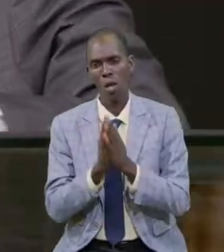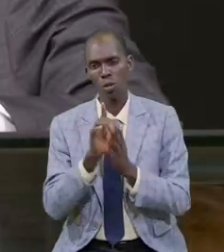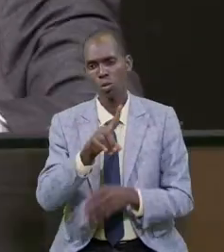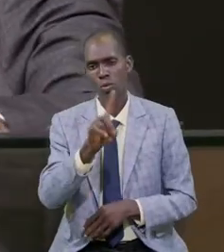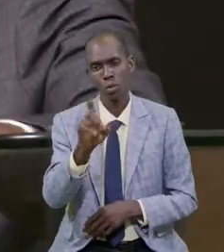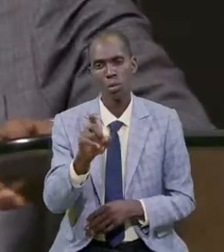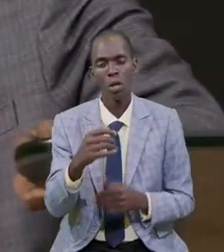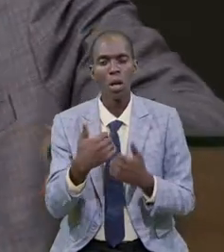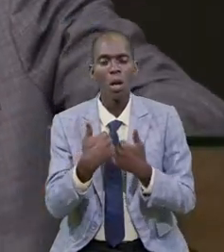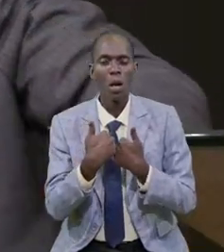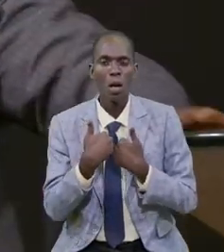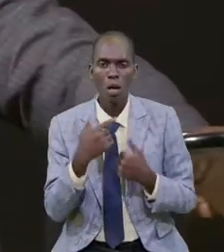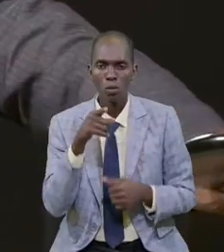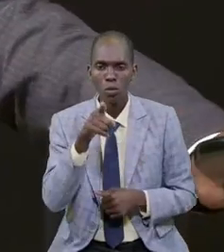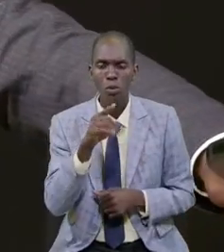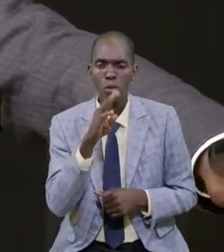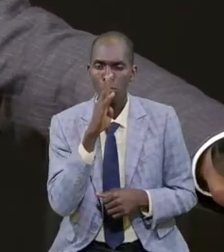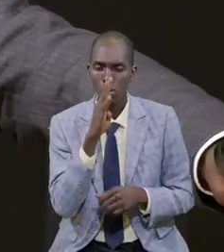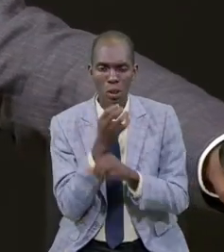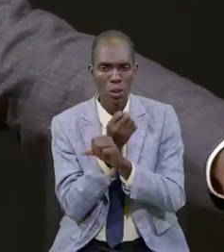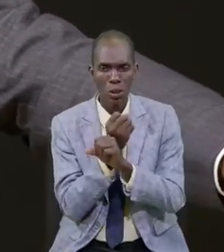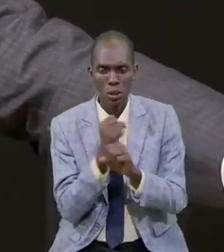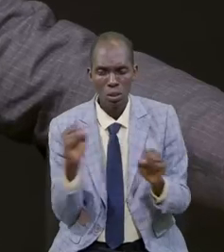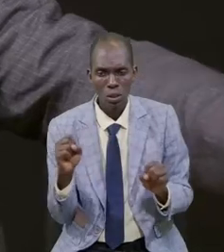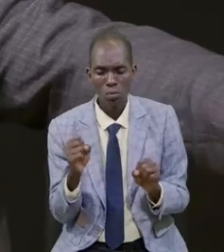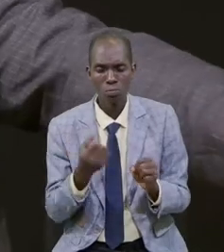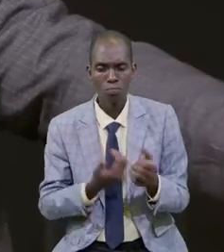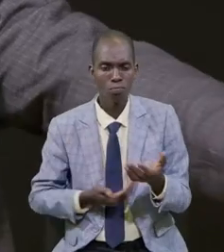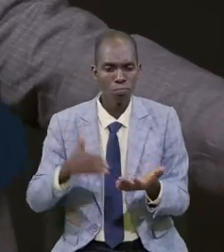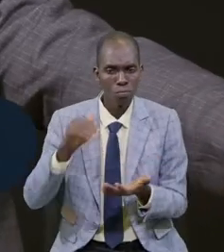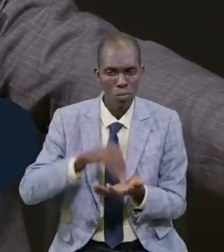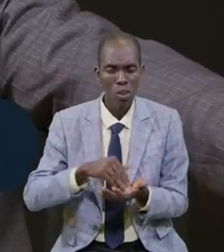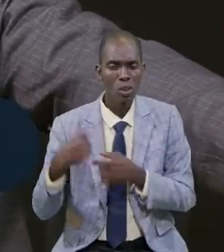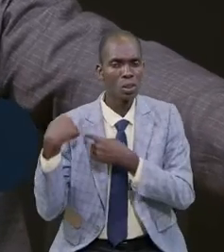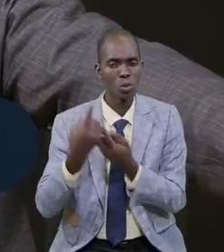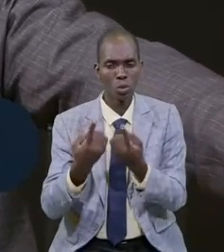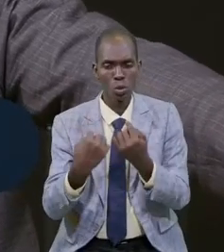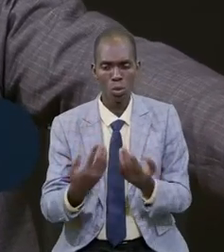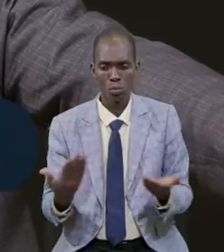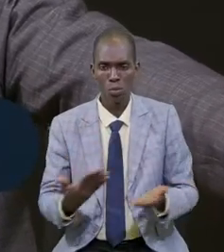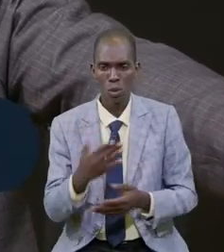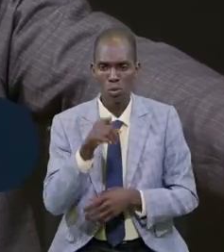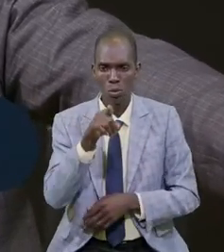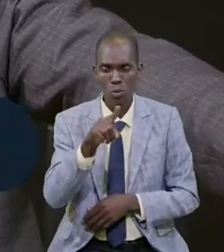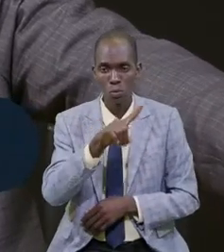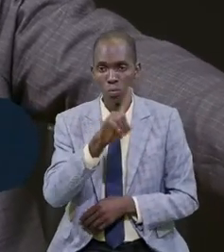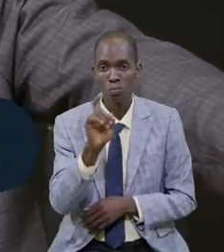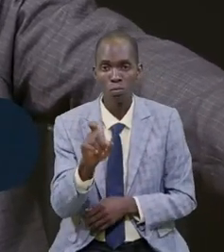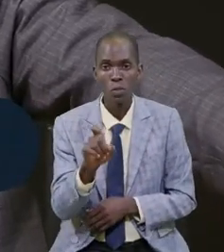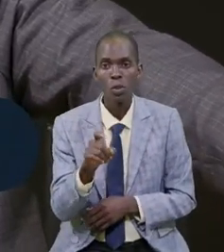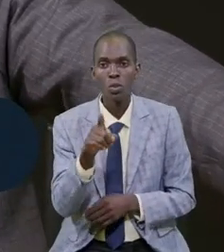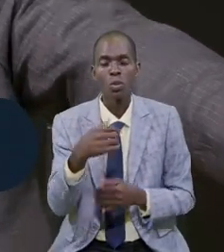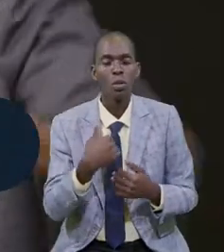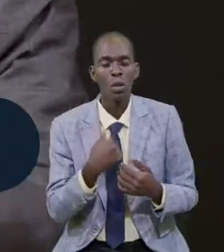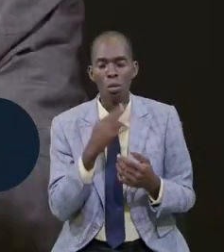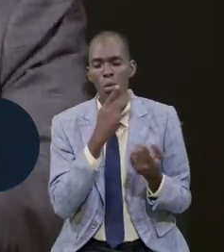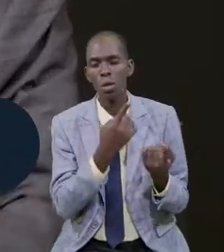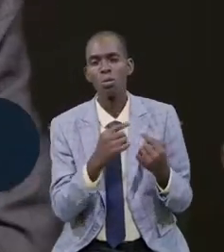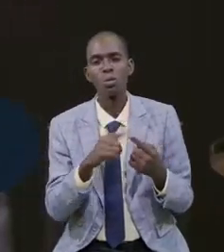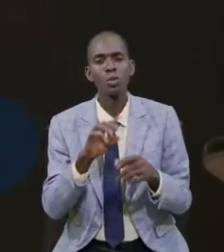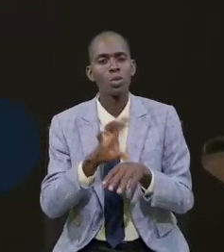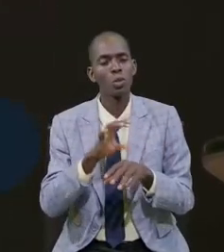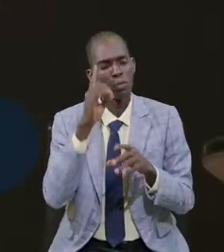question, êtes-vous sauvé? Né de nouveau, depuis que vous commencez à venir à l'église ou à écouter la parole